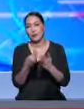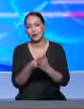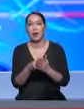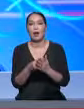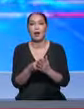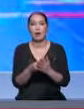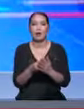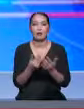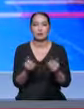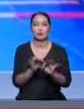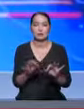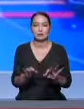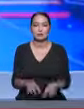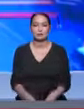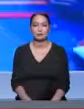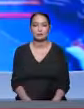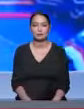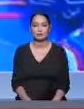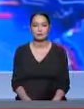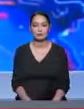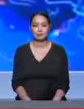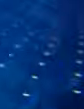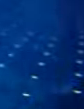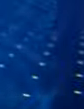авторской рубрике Иргали Рамазанова «Экономика».